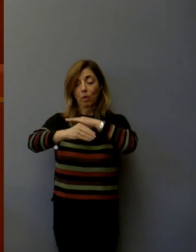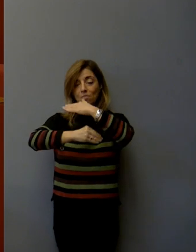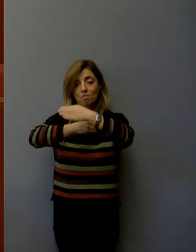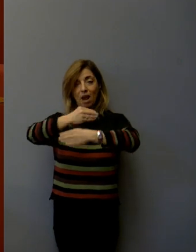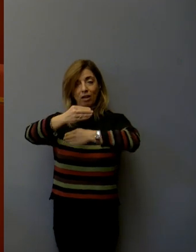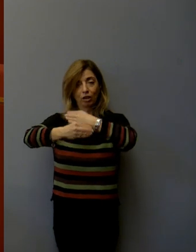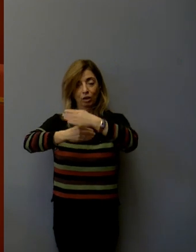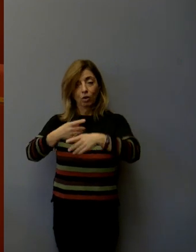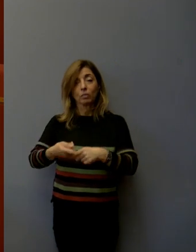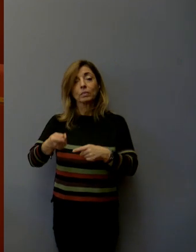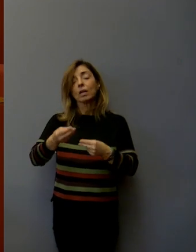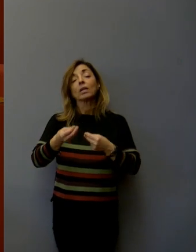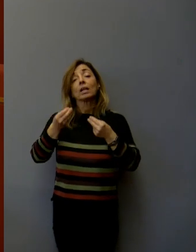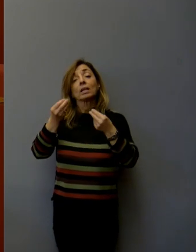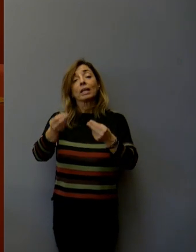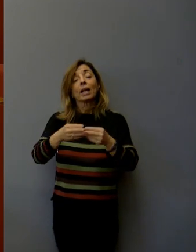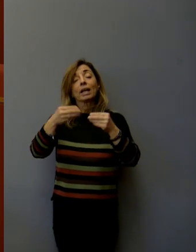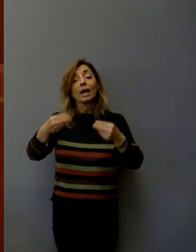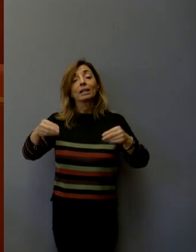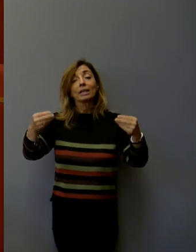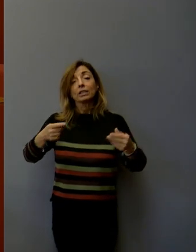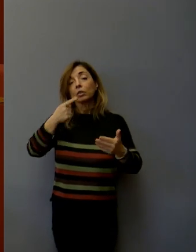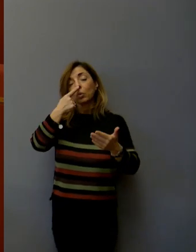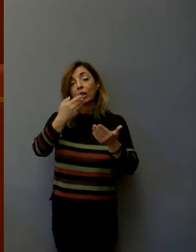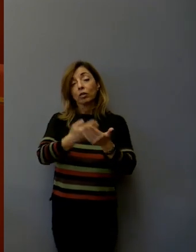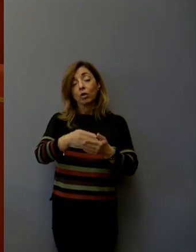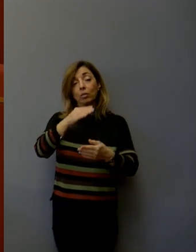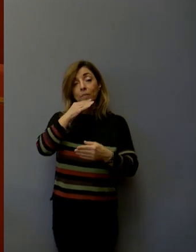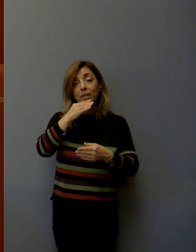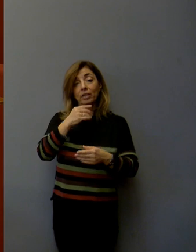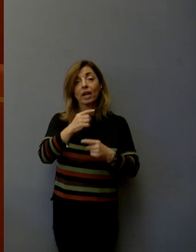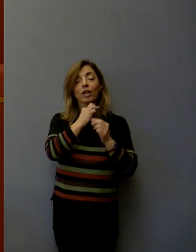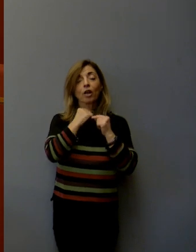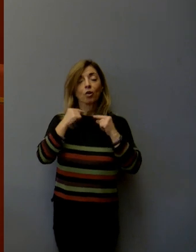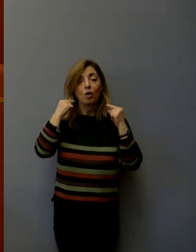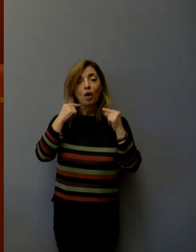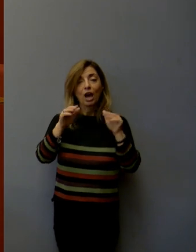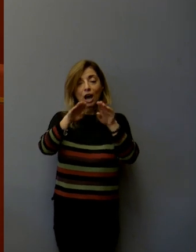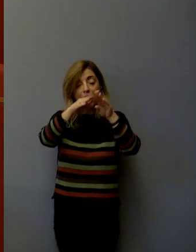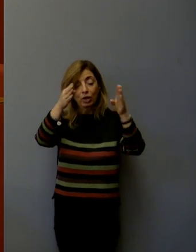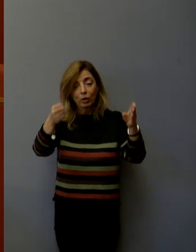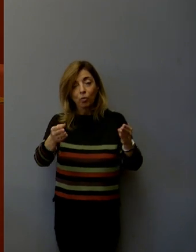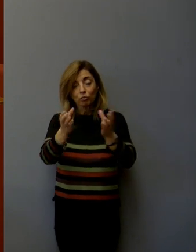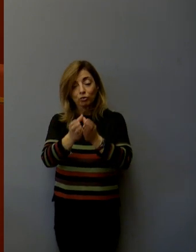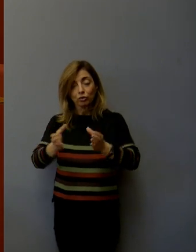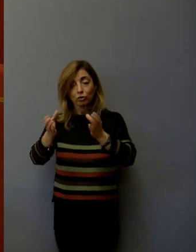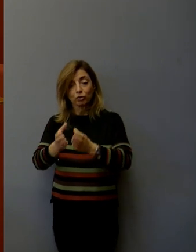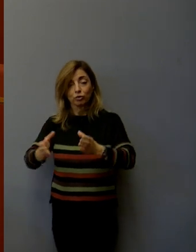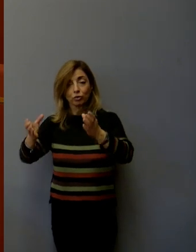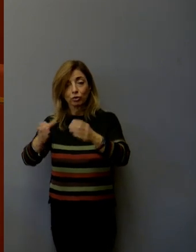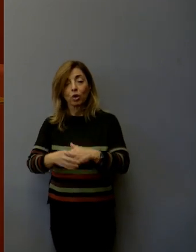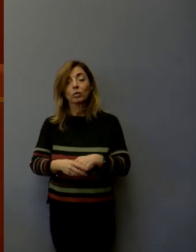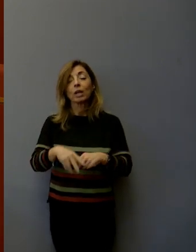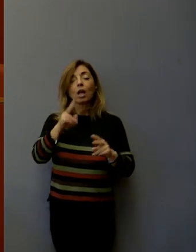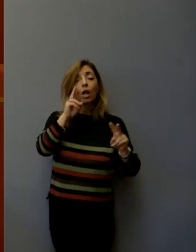attrezzature idonei per mantenimento dei cani all'interno del canile collare cucce ciotole valutare la possibilità di stipulare un'adeguata assicurazione in modo da evitare eventuali spiacevoli incidenti